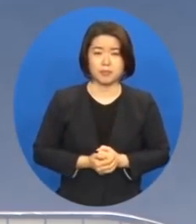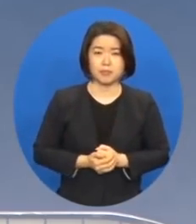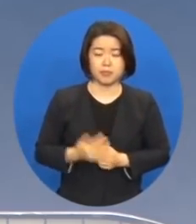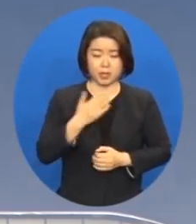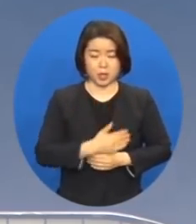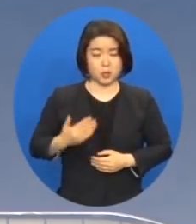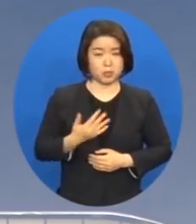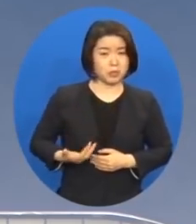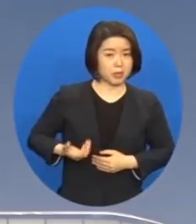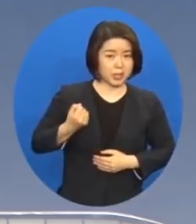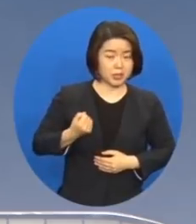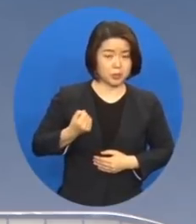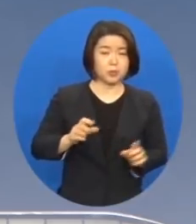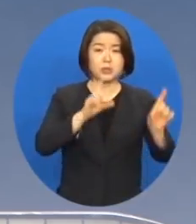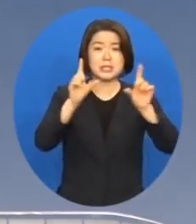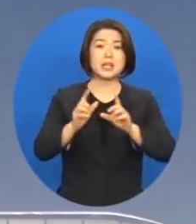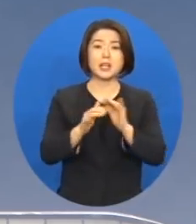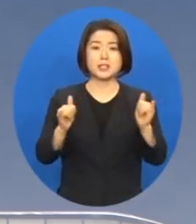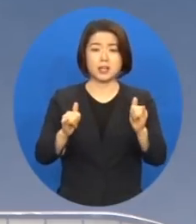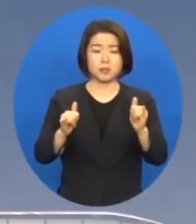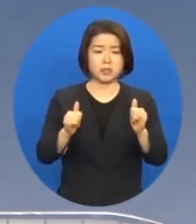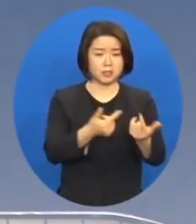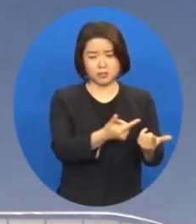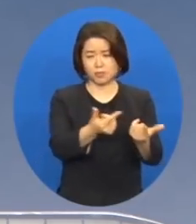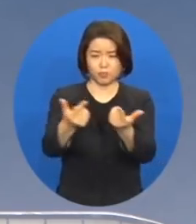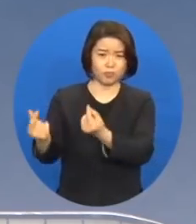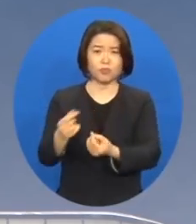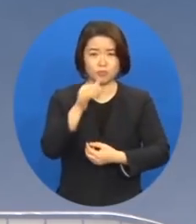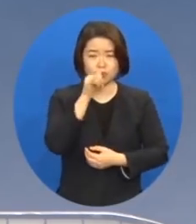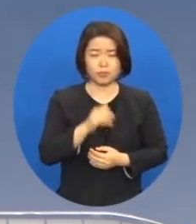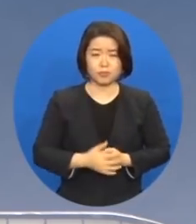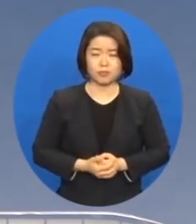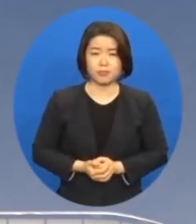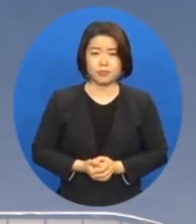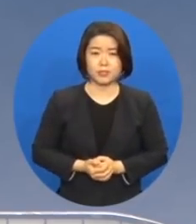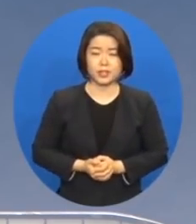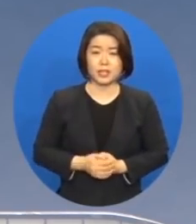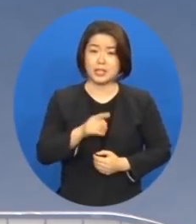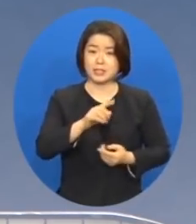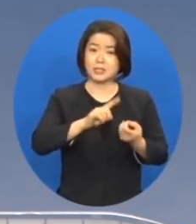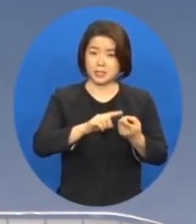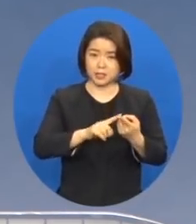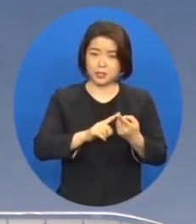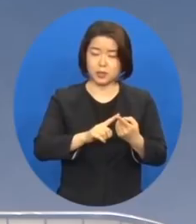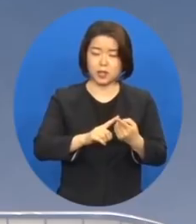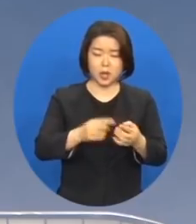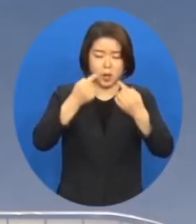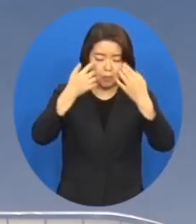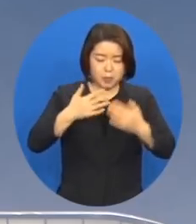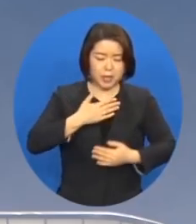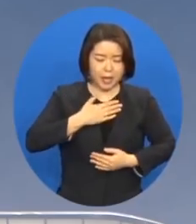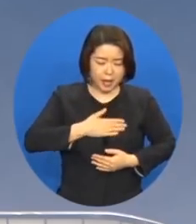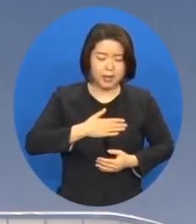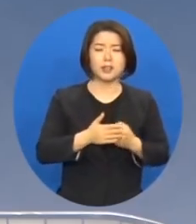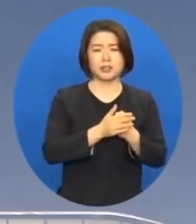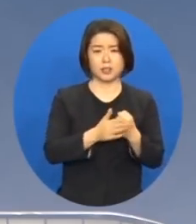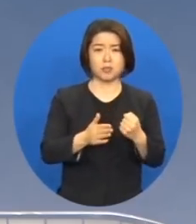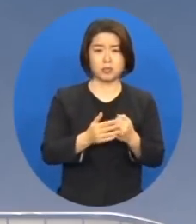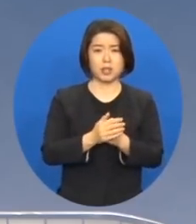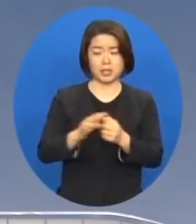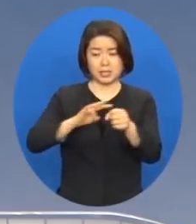육신을 가지고 사는 사람은 그렇지 않은 사람이 없어요. 그 사실을 제가 분명하게 아니까